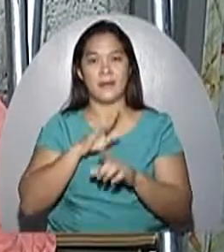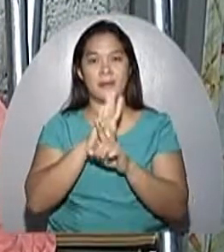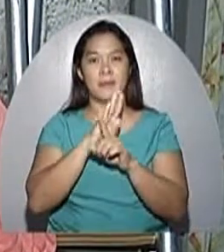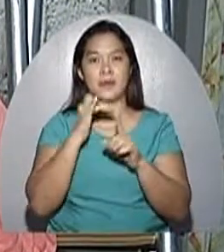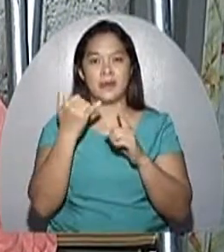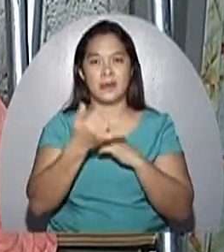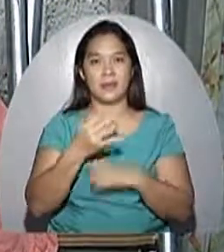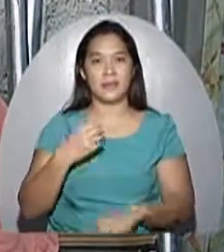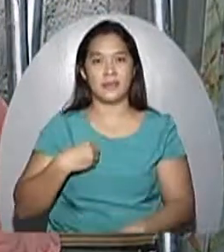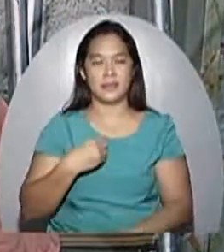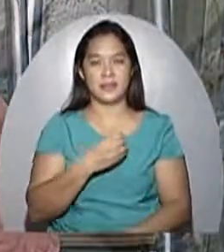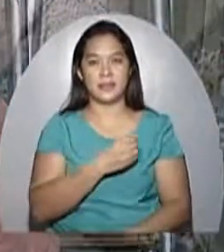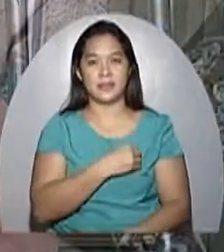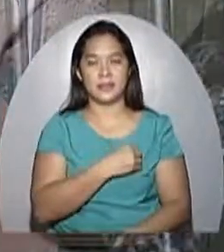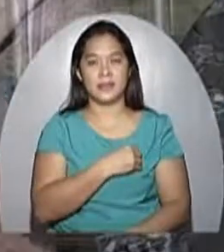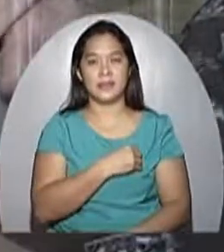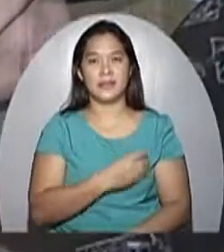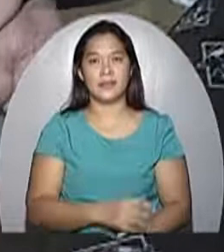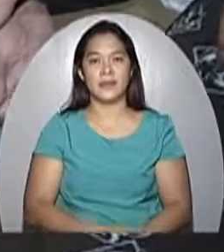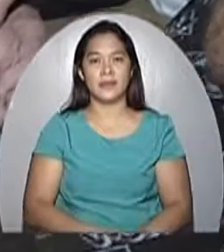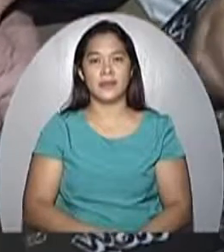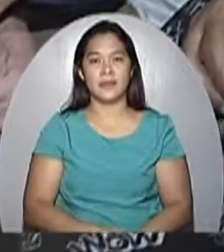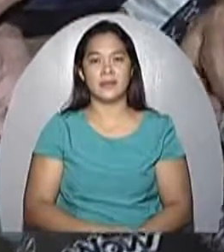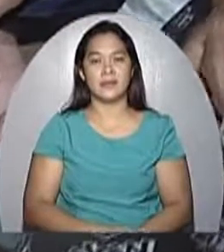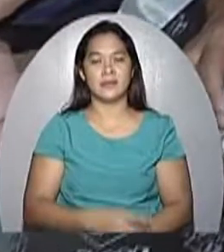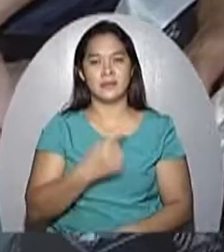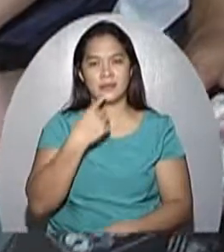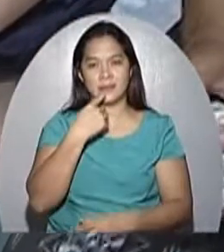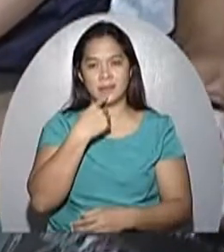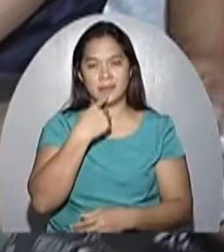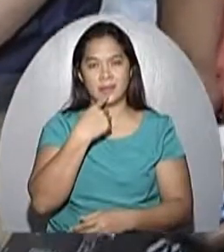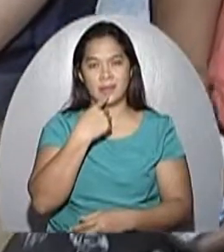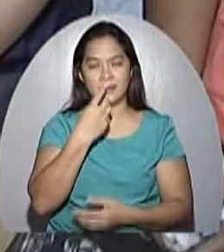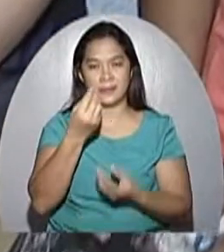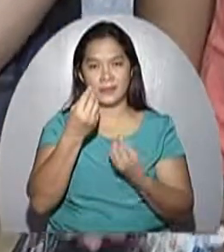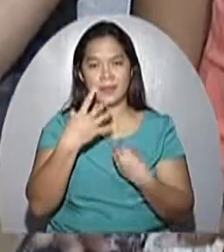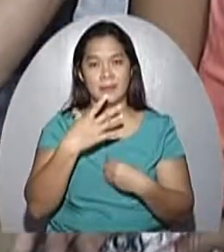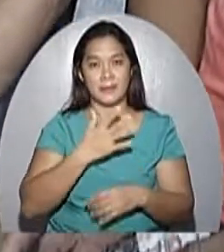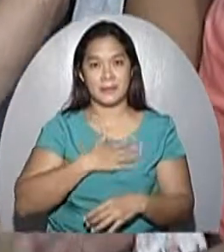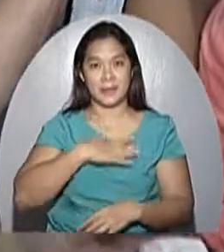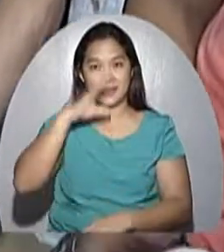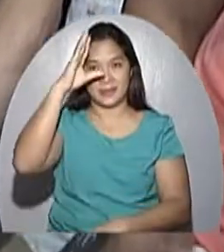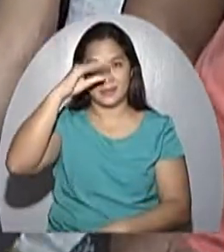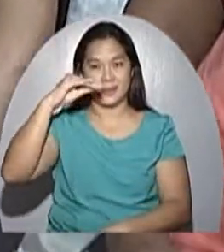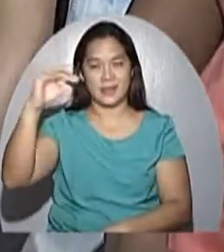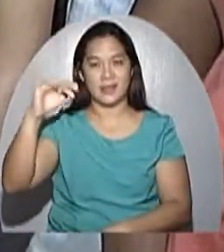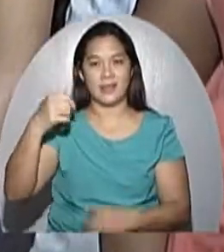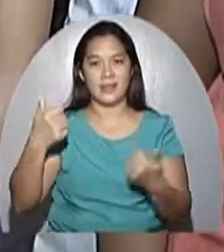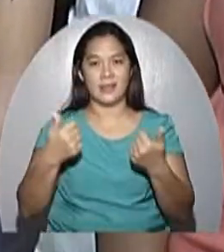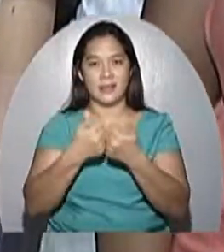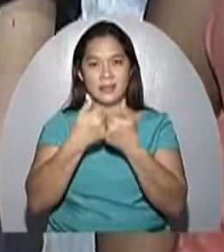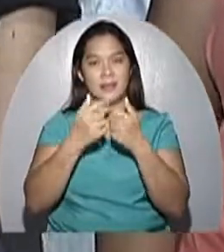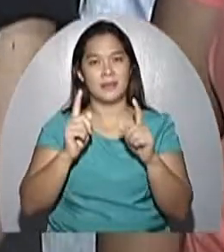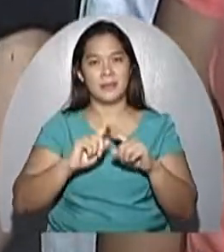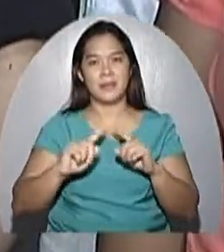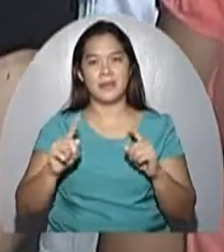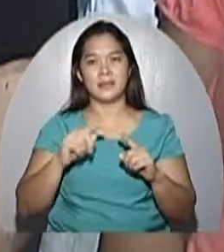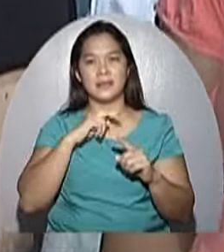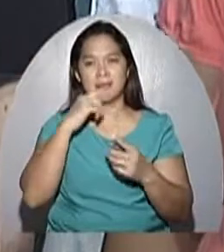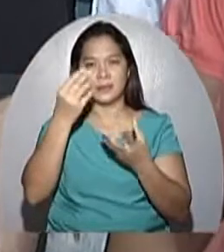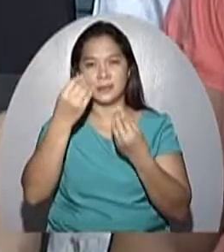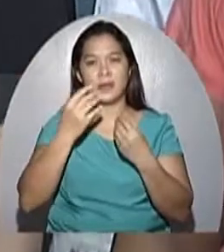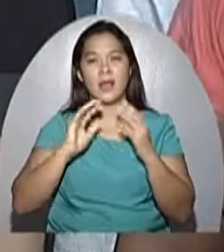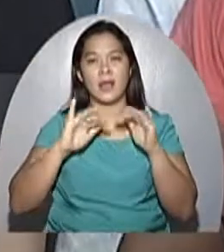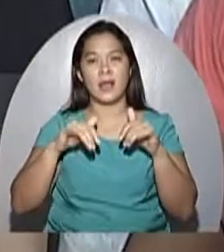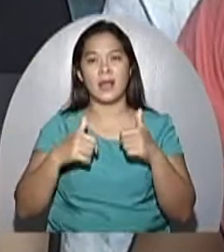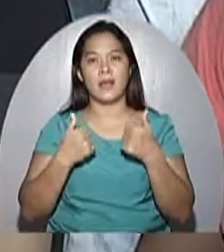yung barangay, mga officials ng barangay. Sinabi po na yung anak ko, na-aksidente. Pero hindi po